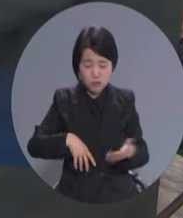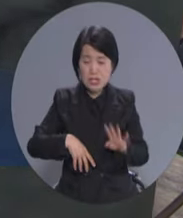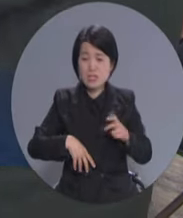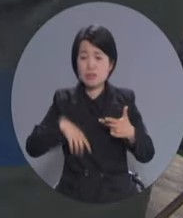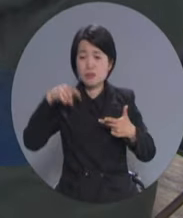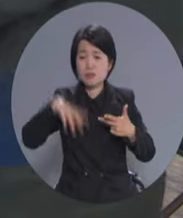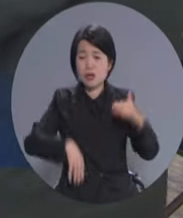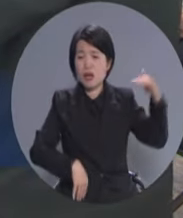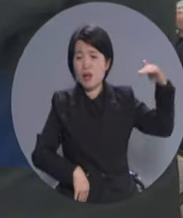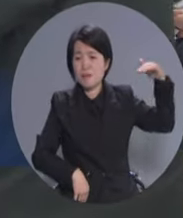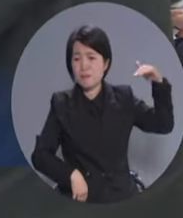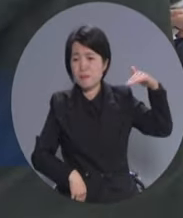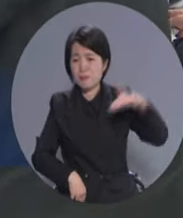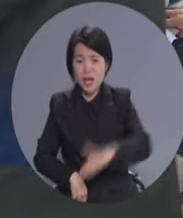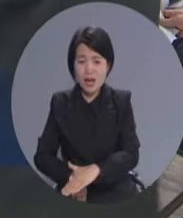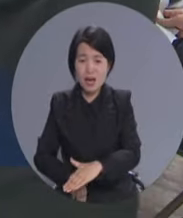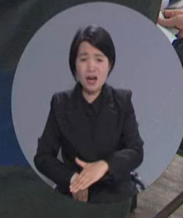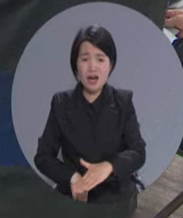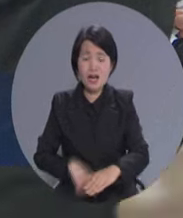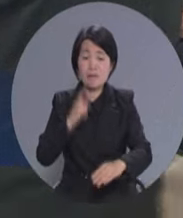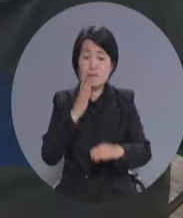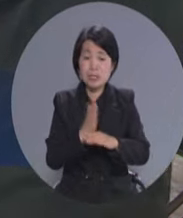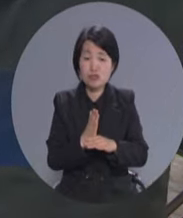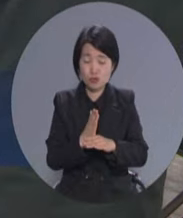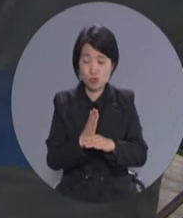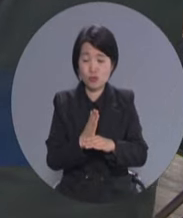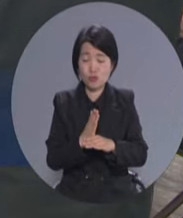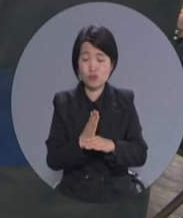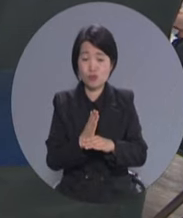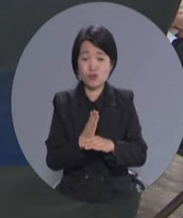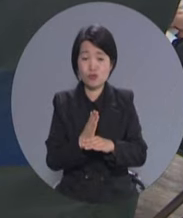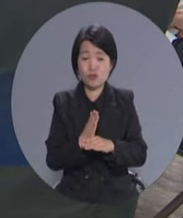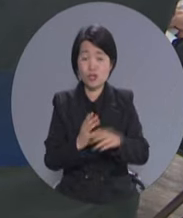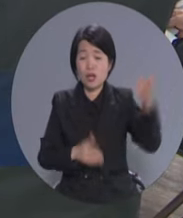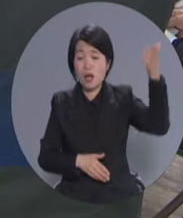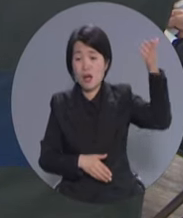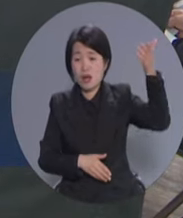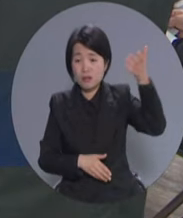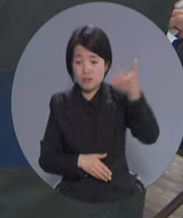47위로 추락했습니다 민주주의 상위에서